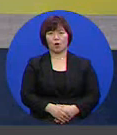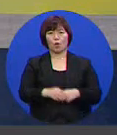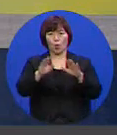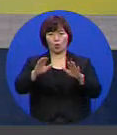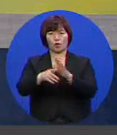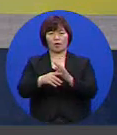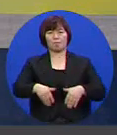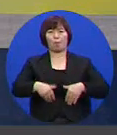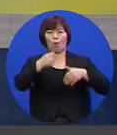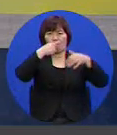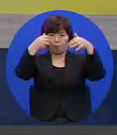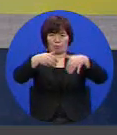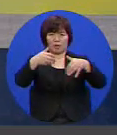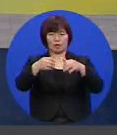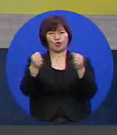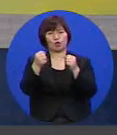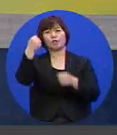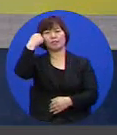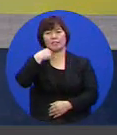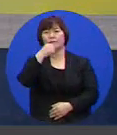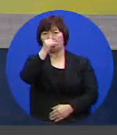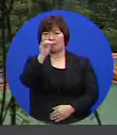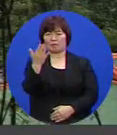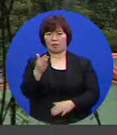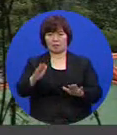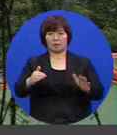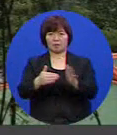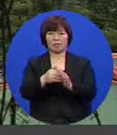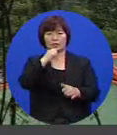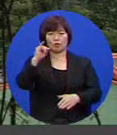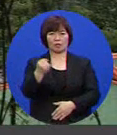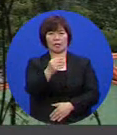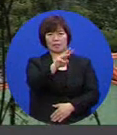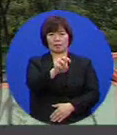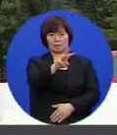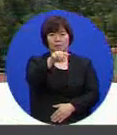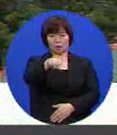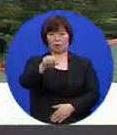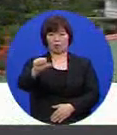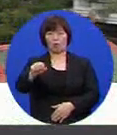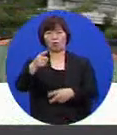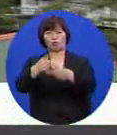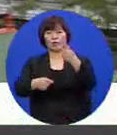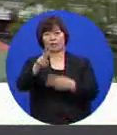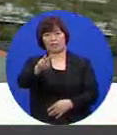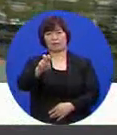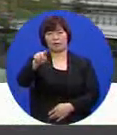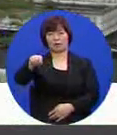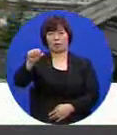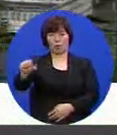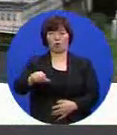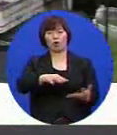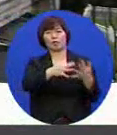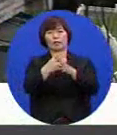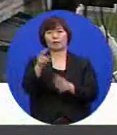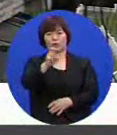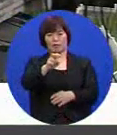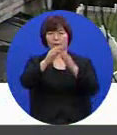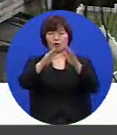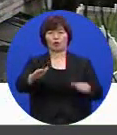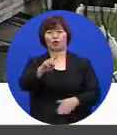오늘은 종일 봄비가 내리며 쌀쌀하겠습니다. 현재까지 순창 33.5, 부안 22.5, 장수 20,